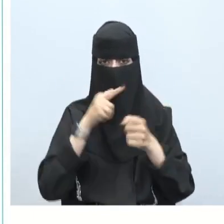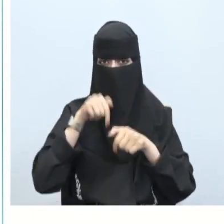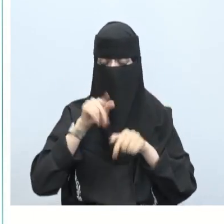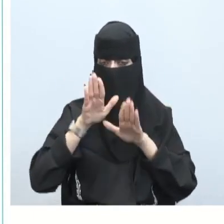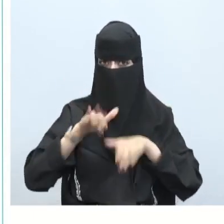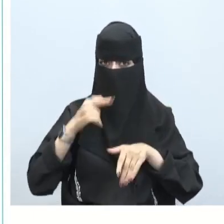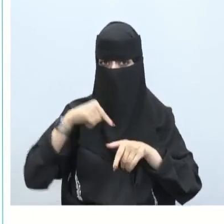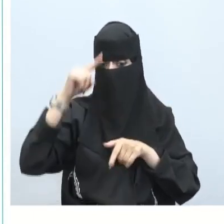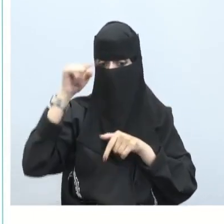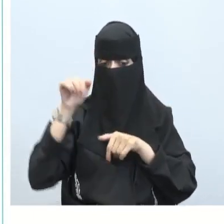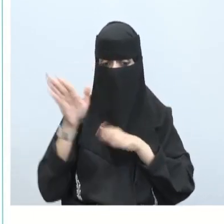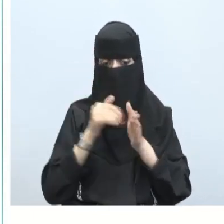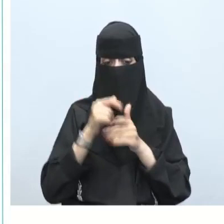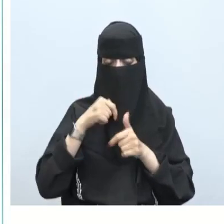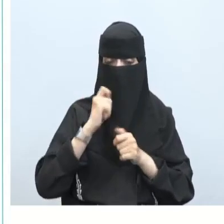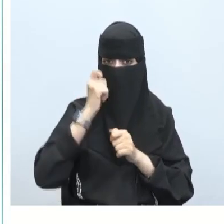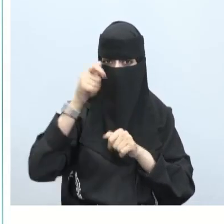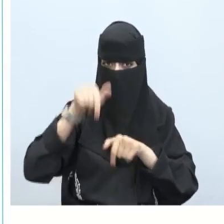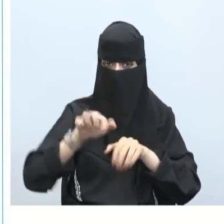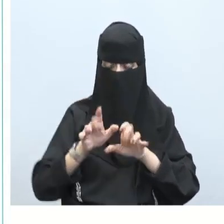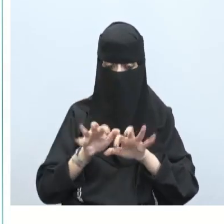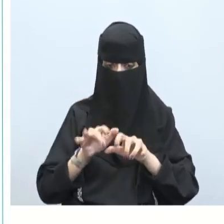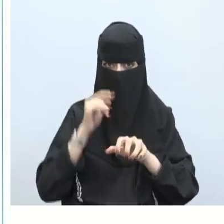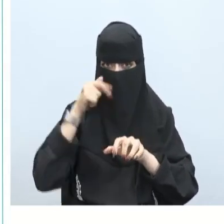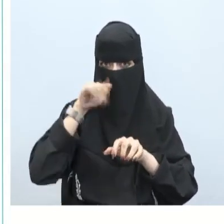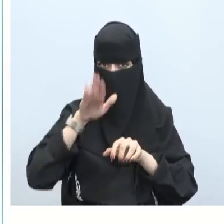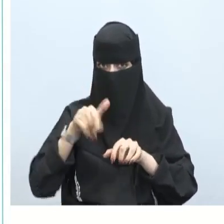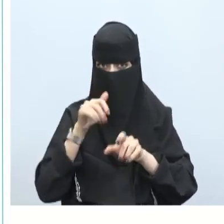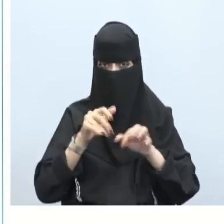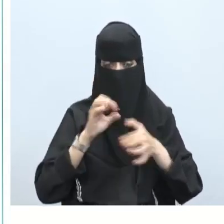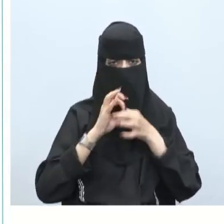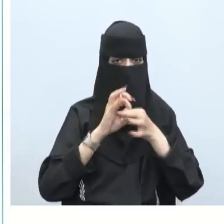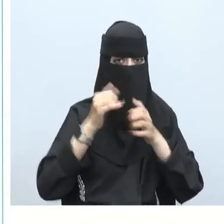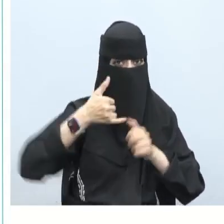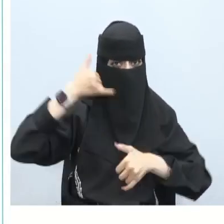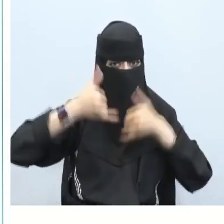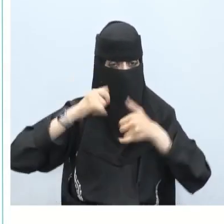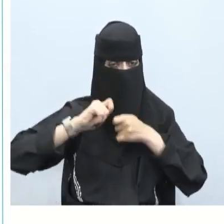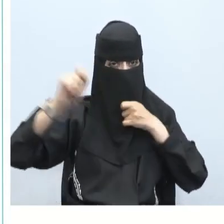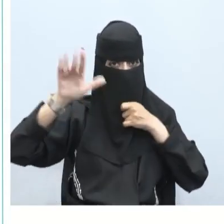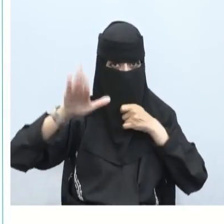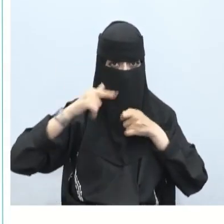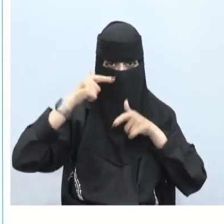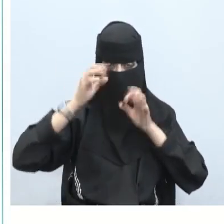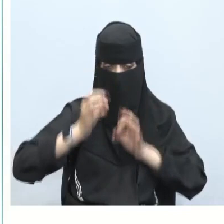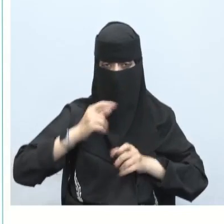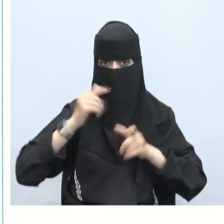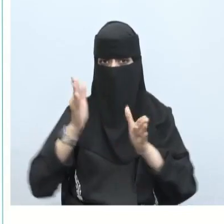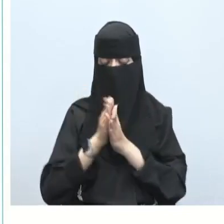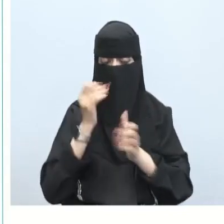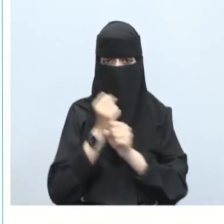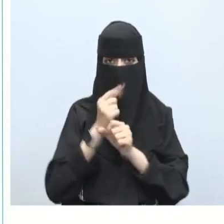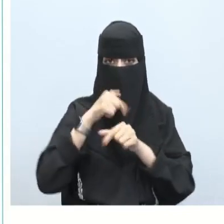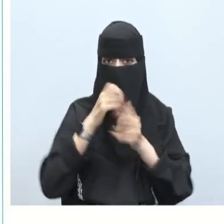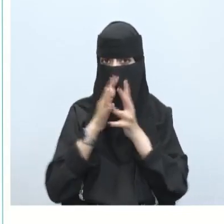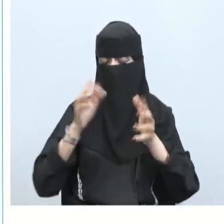اصبح مثلا من خلال توفير الخدمات الالكترونيه توفير خدمات الاتصالات عن بعد بالتاكيد له دور كبير